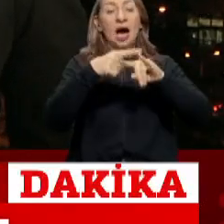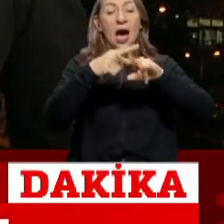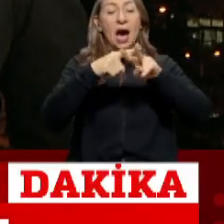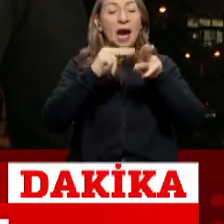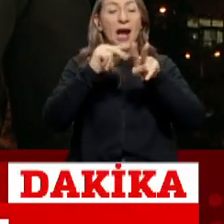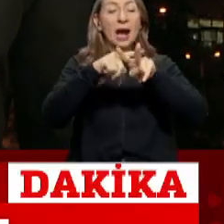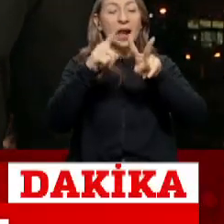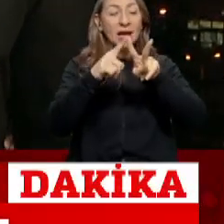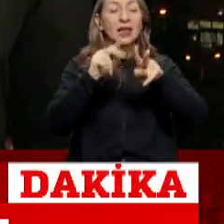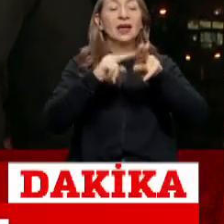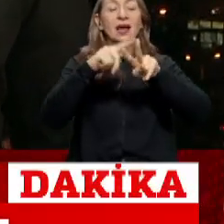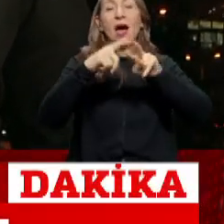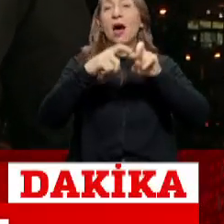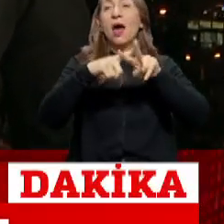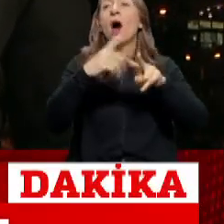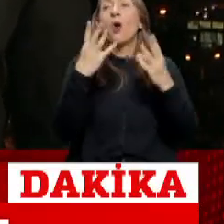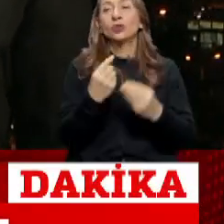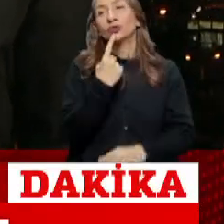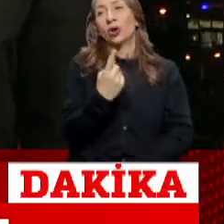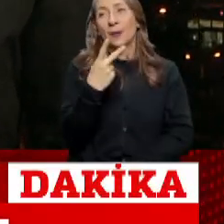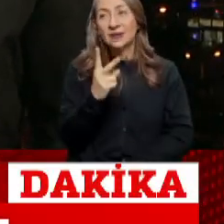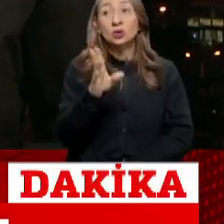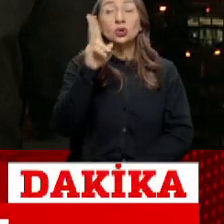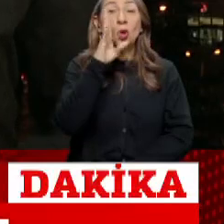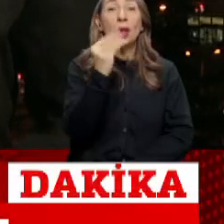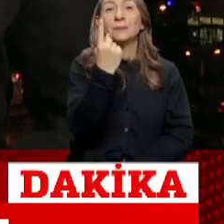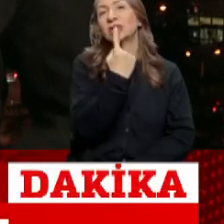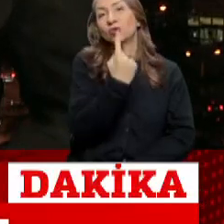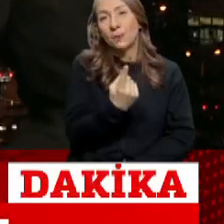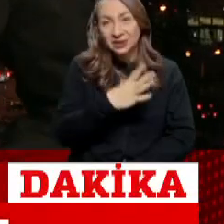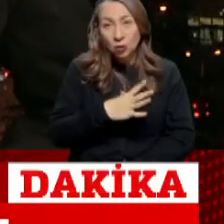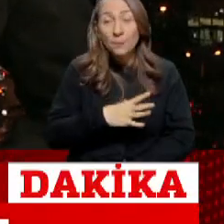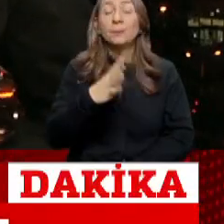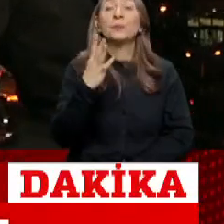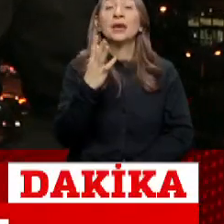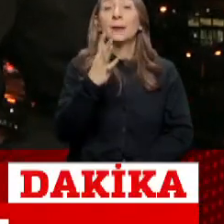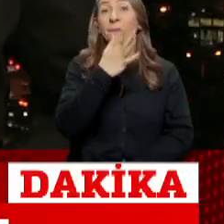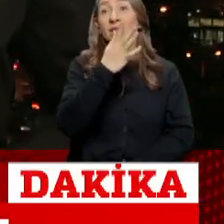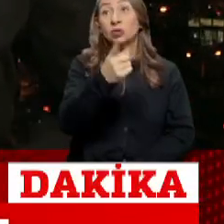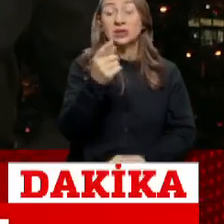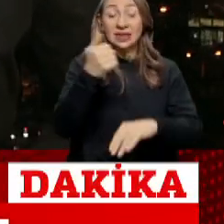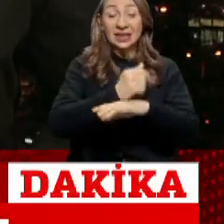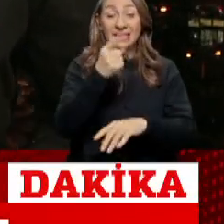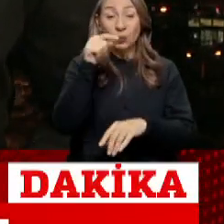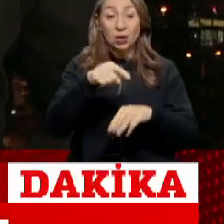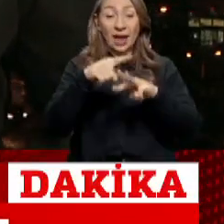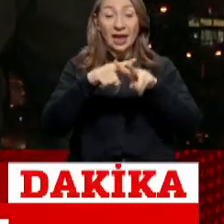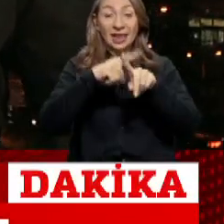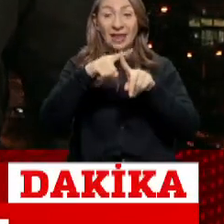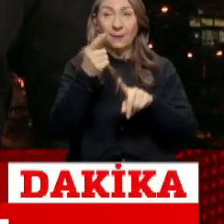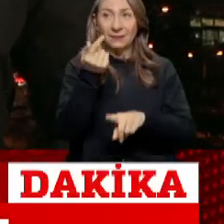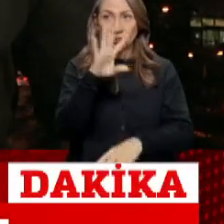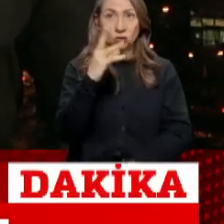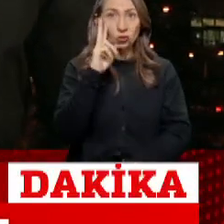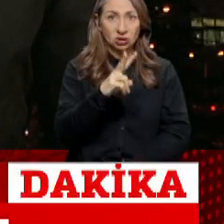Hakan Kara olduğunu da buradan söyleyebiliriz. Son olarak bir şey daha söyleyeyim. Biliyorsunuz iktidar bugün EYT, biraz